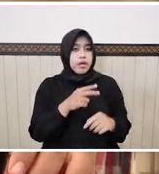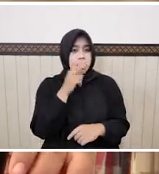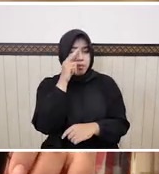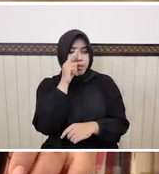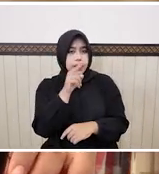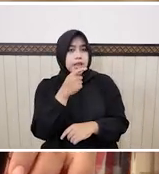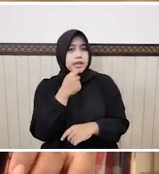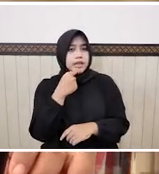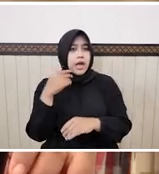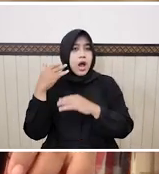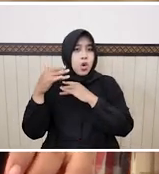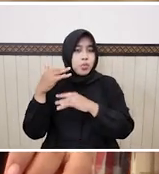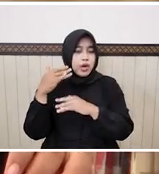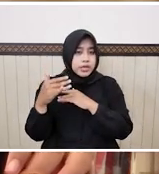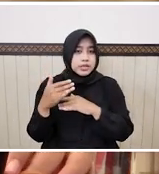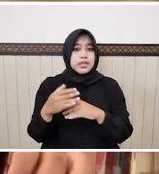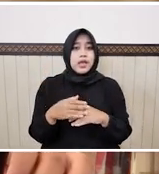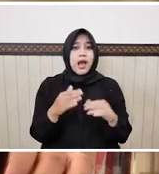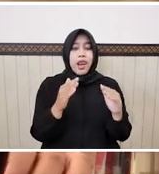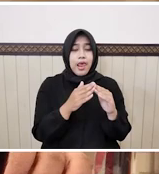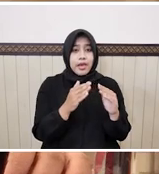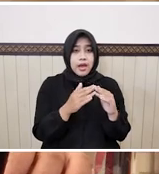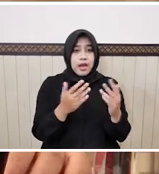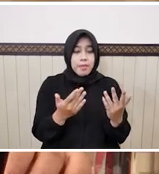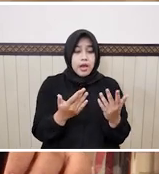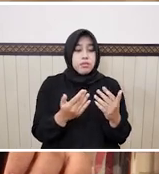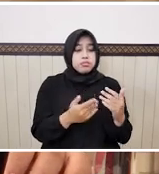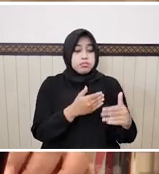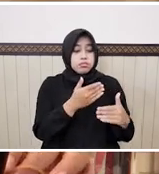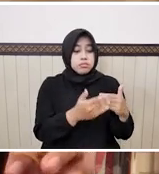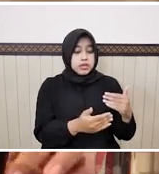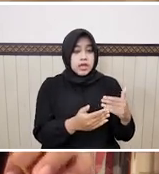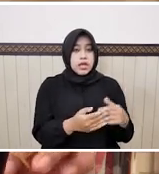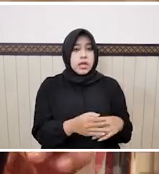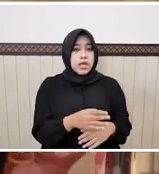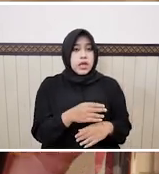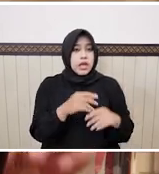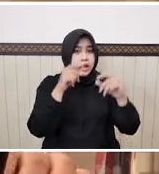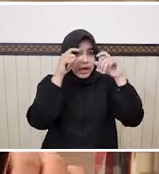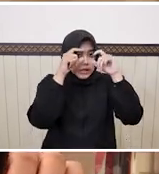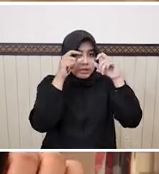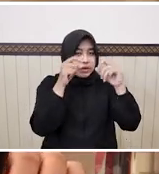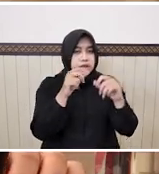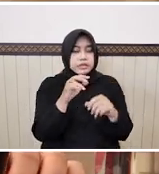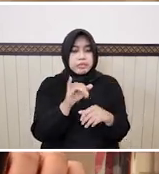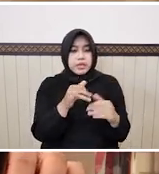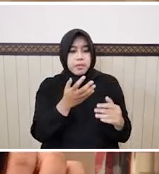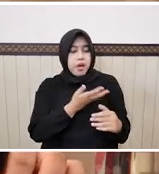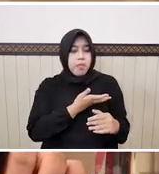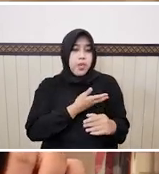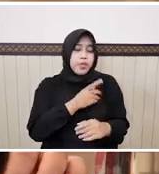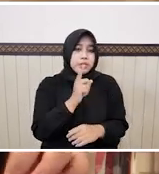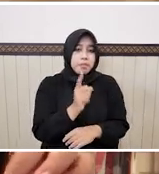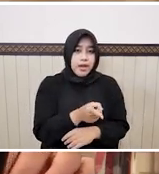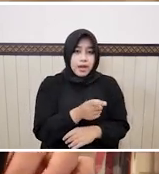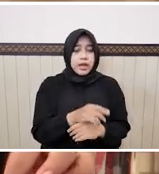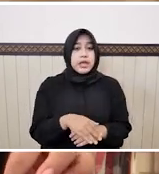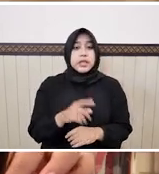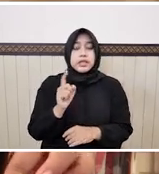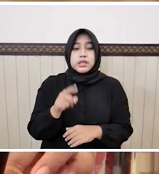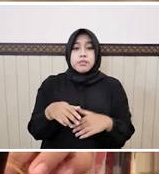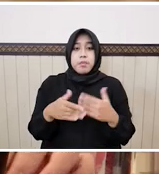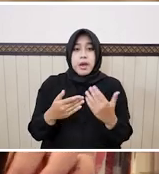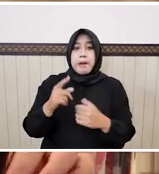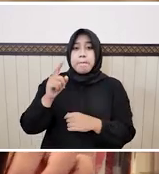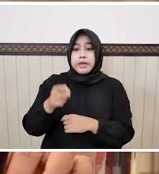melihat tentang akomodasi yang layak ini adalah kemudian kacamata seperti apa yang akan kita pakai karena